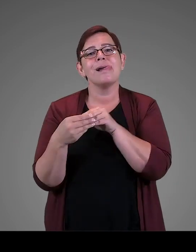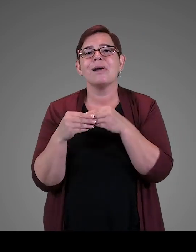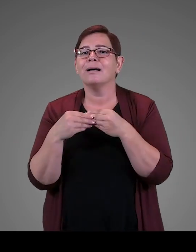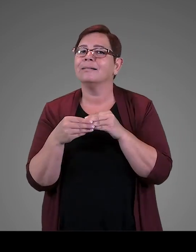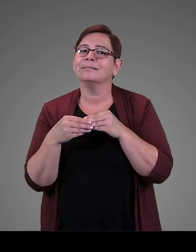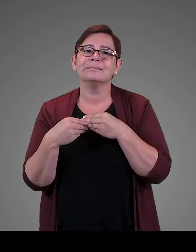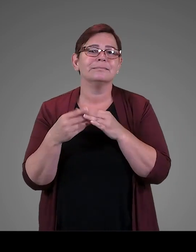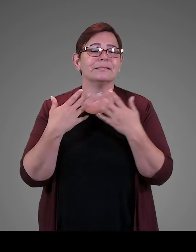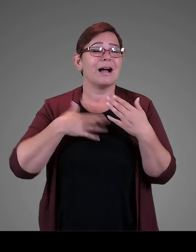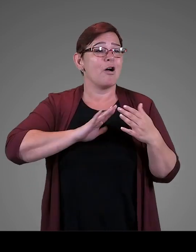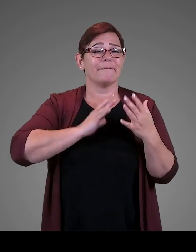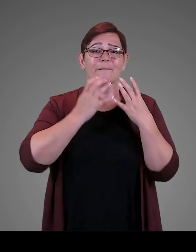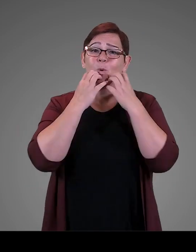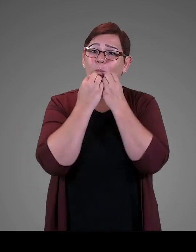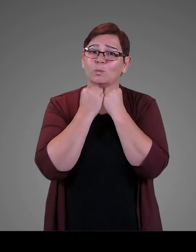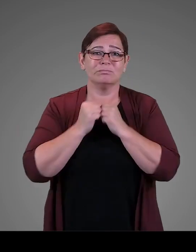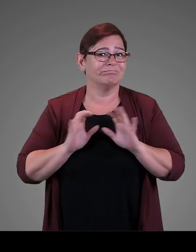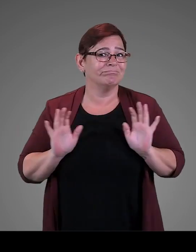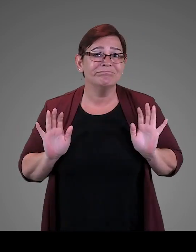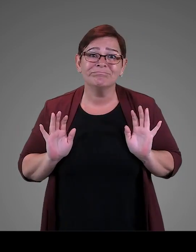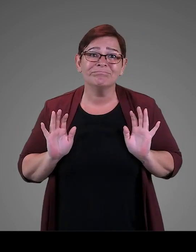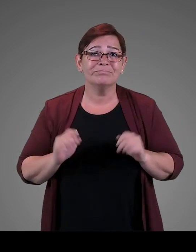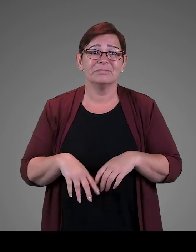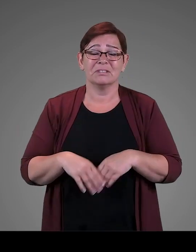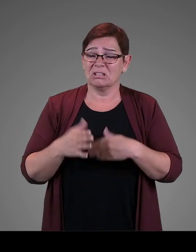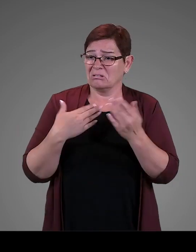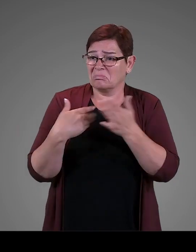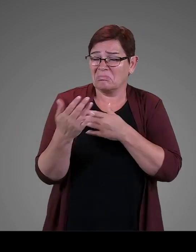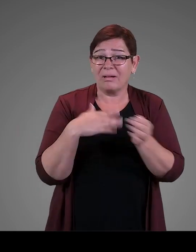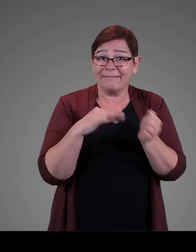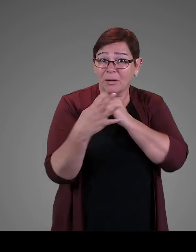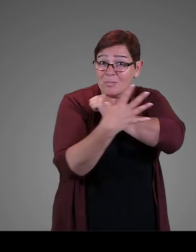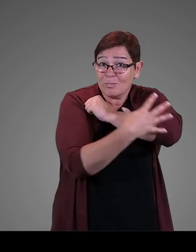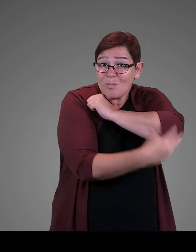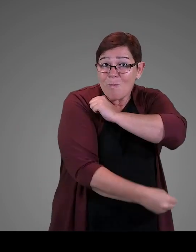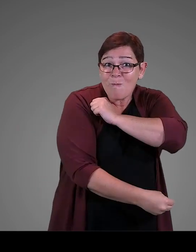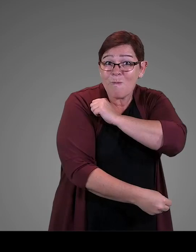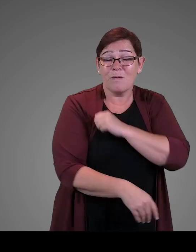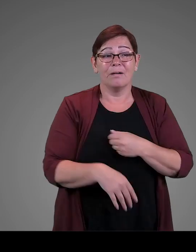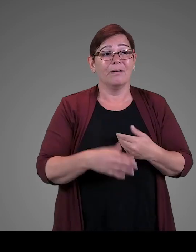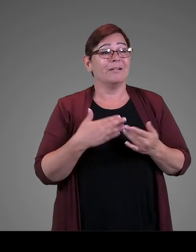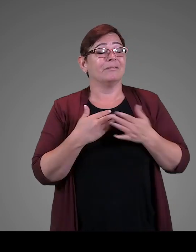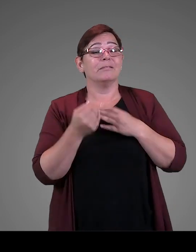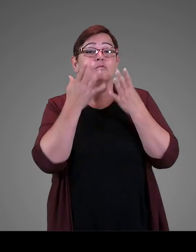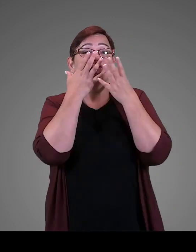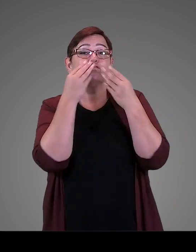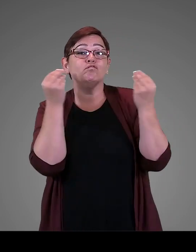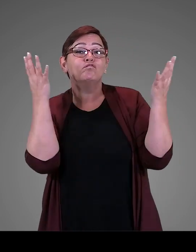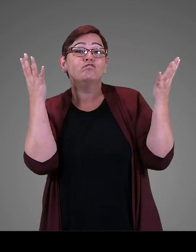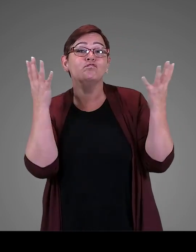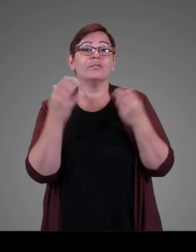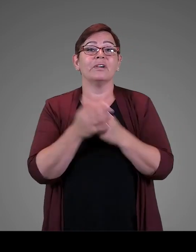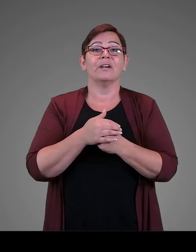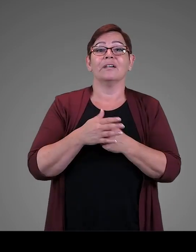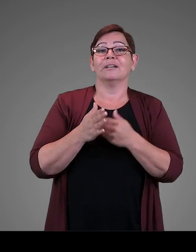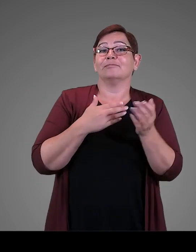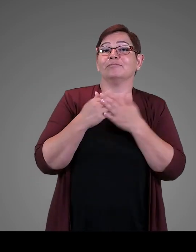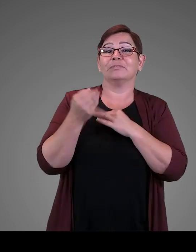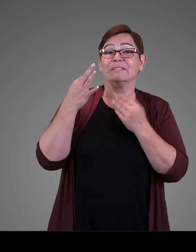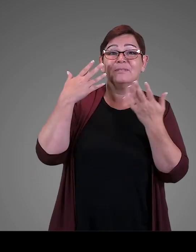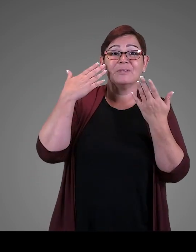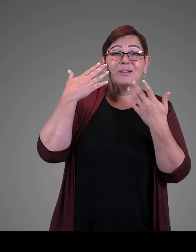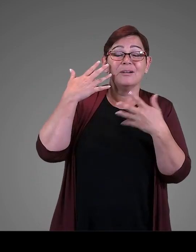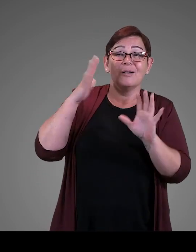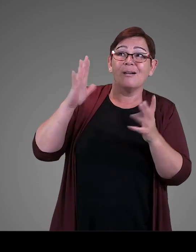de moi qui me fait sentir que je peux, en fait, ne pas compromettre les valeurs qu'on a. Et même si on est pauvre, même si